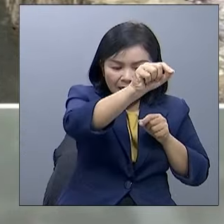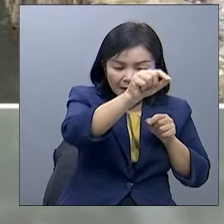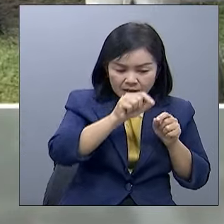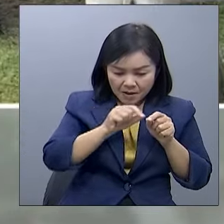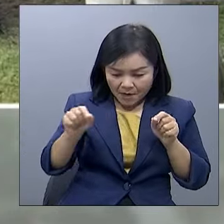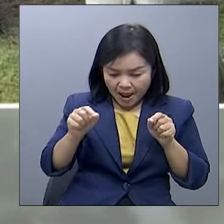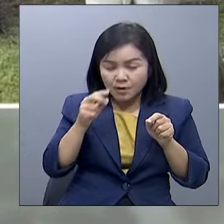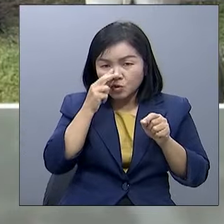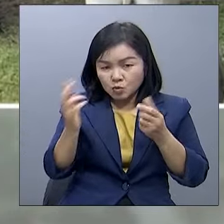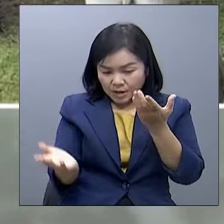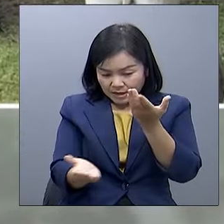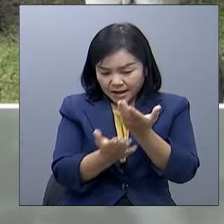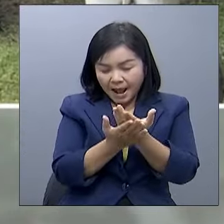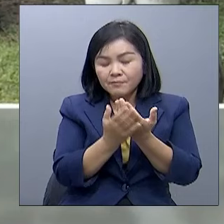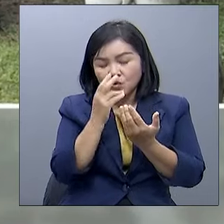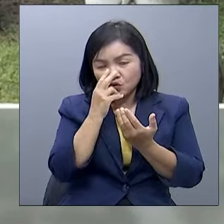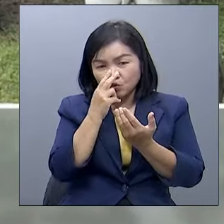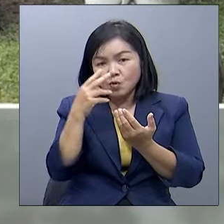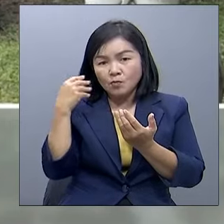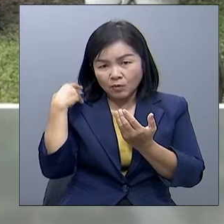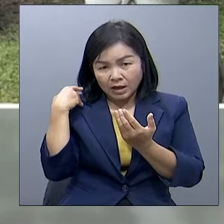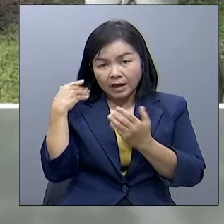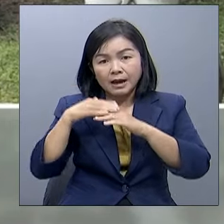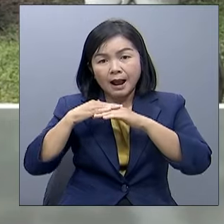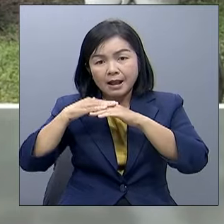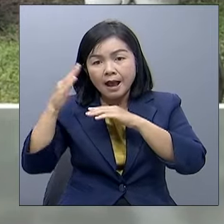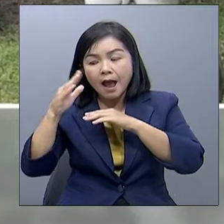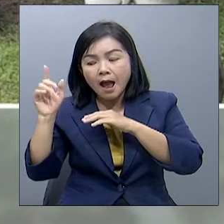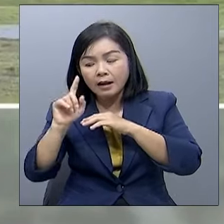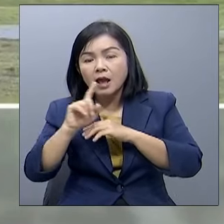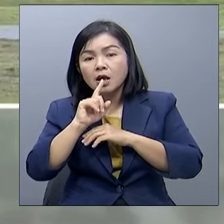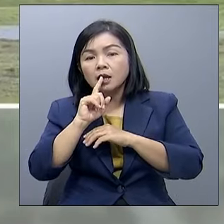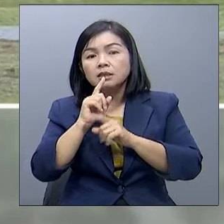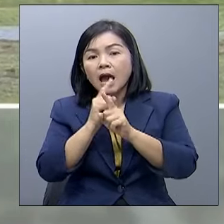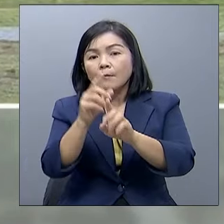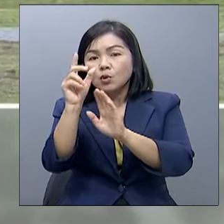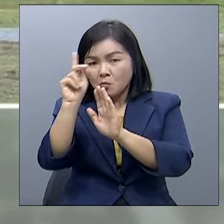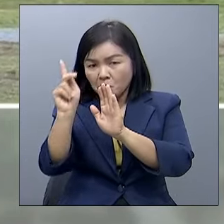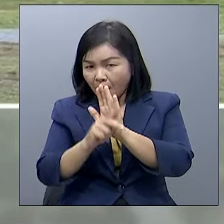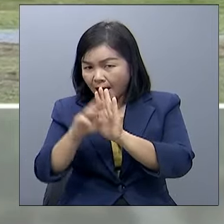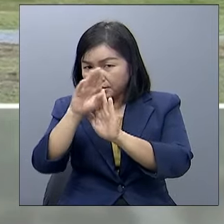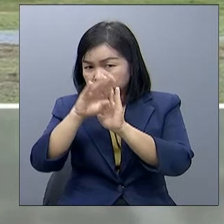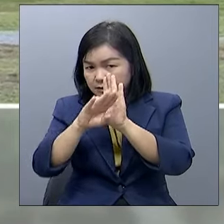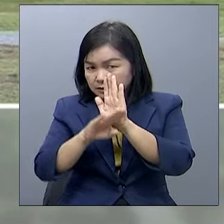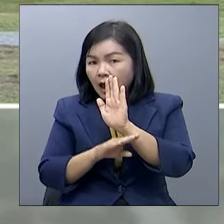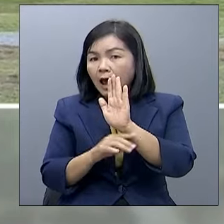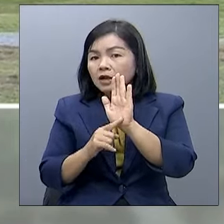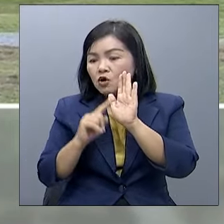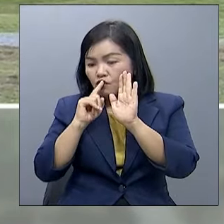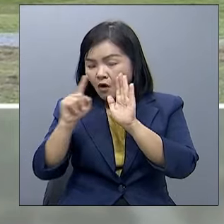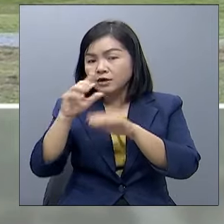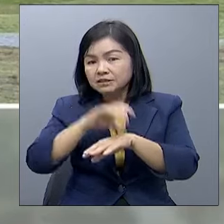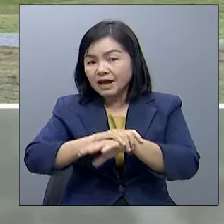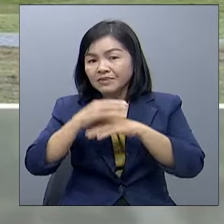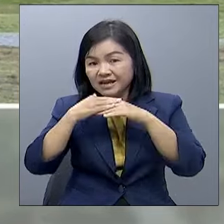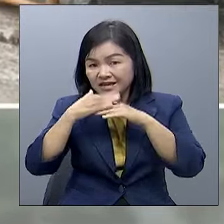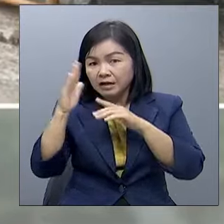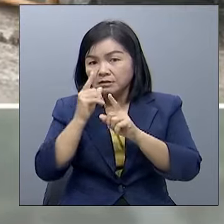ำขอนะหรือถ้าเกินเนี่ยก็จะต้องดำเนินการตามกฎหมายคือต้องแจ้งความดำเนินคดีอันนี้ชัด